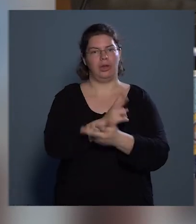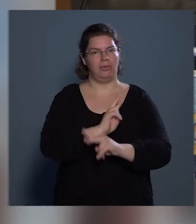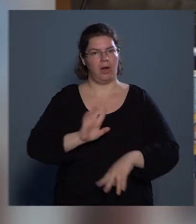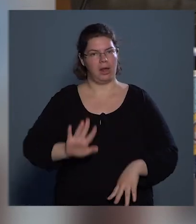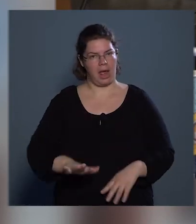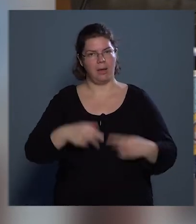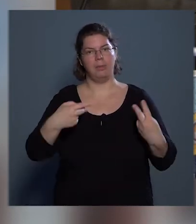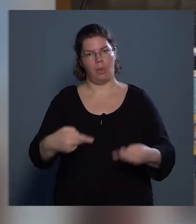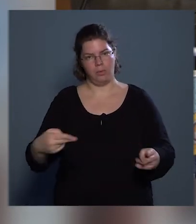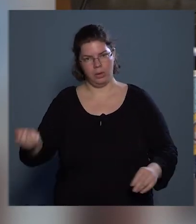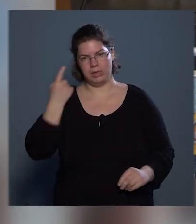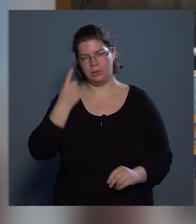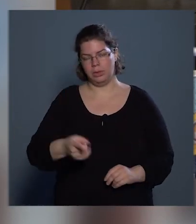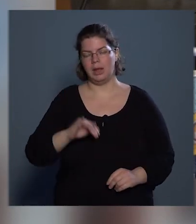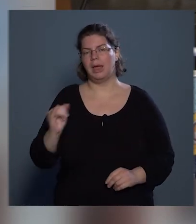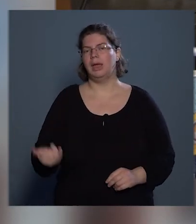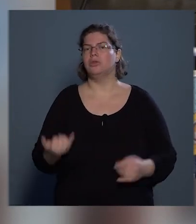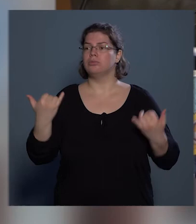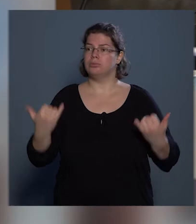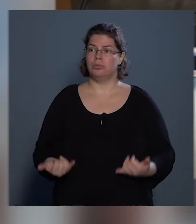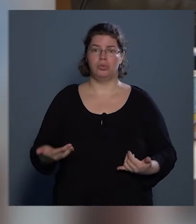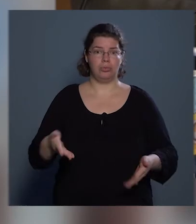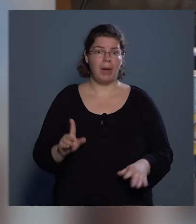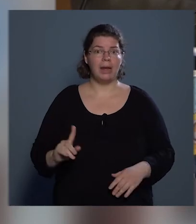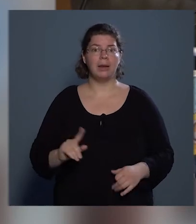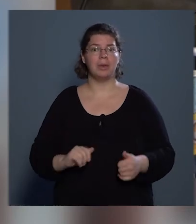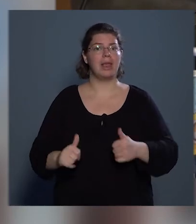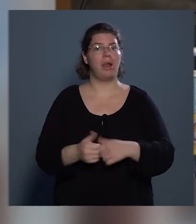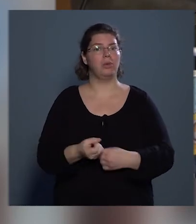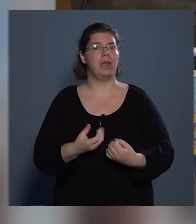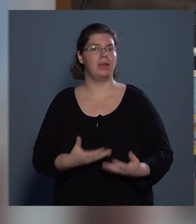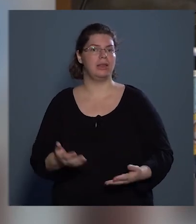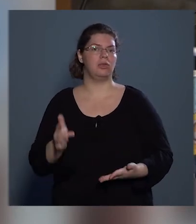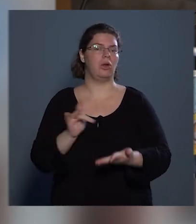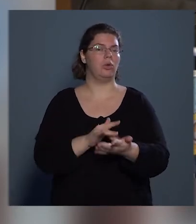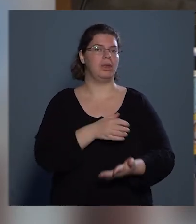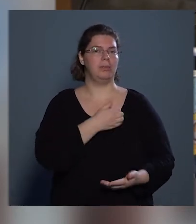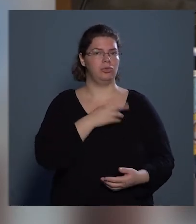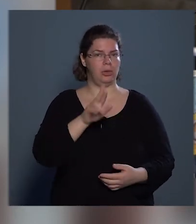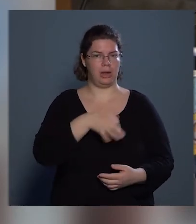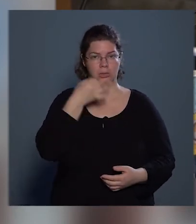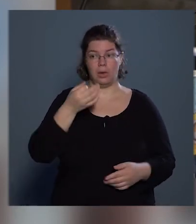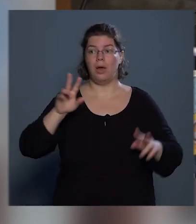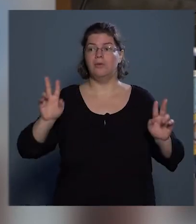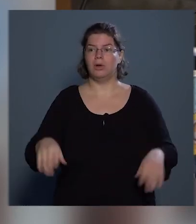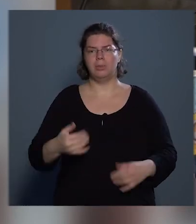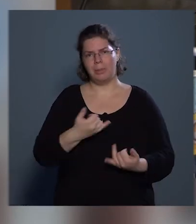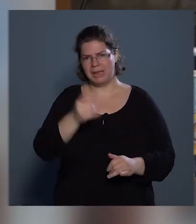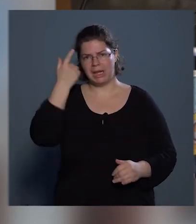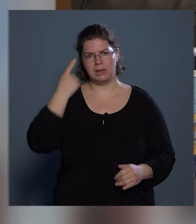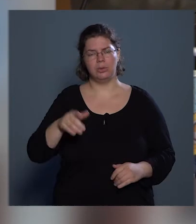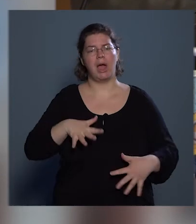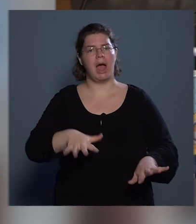bővülhessenek. Itt most, bár nem az előterjesztés egy középiskoláról szól, valójában mindenki tudja, hogy egy általános